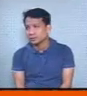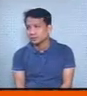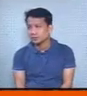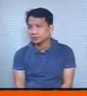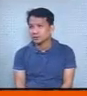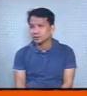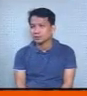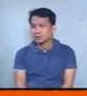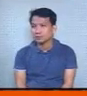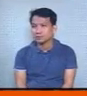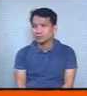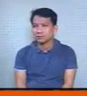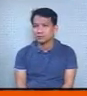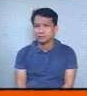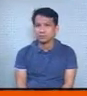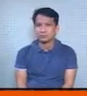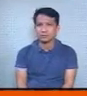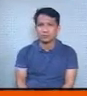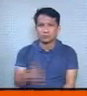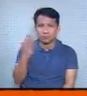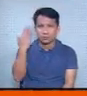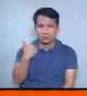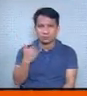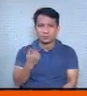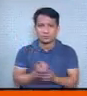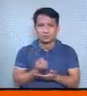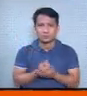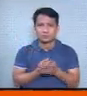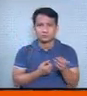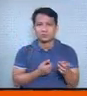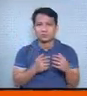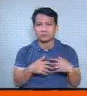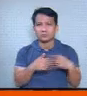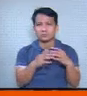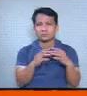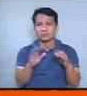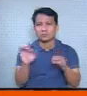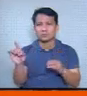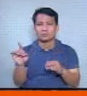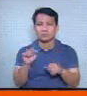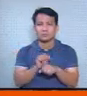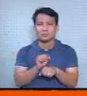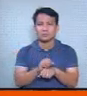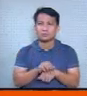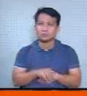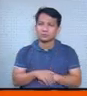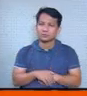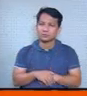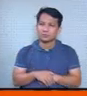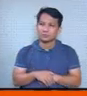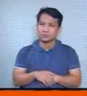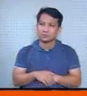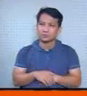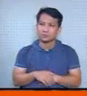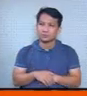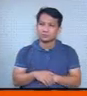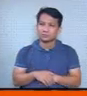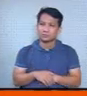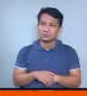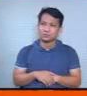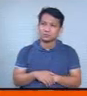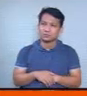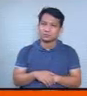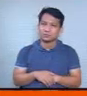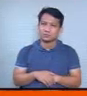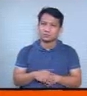Sige. Sir, bakit po wala sa minimum po yung inyo pong mga construction workers, sir? Sir, ganito po yan. Number